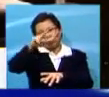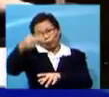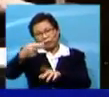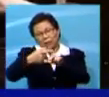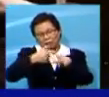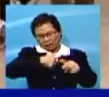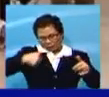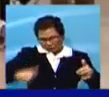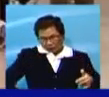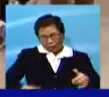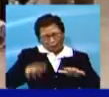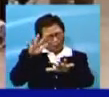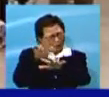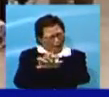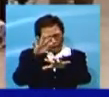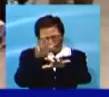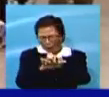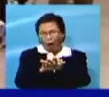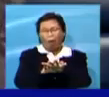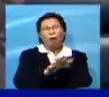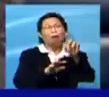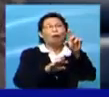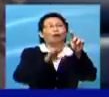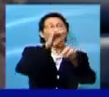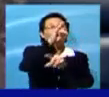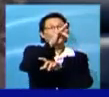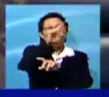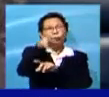China adalah paling tertinggi, iaitu seramai